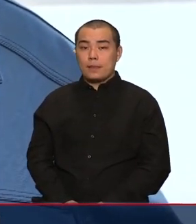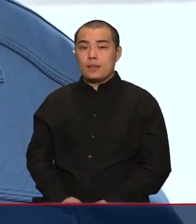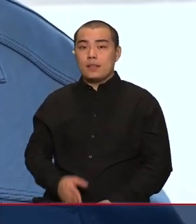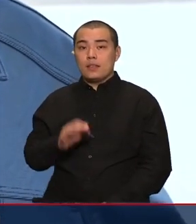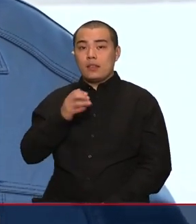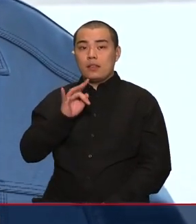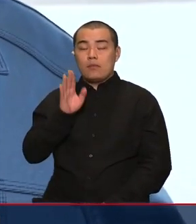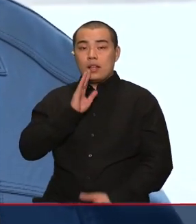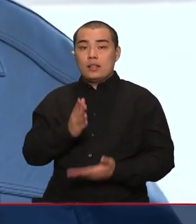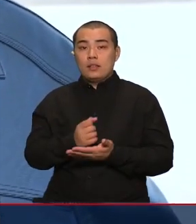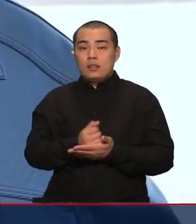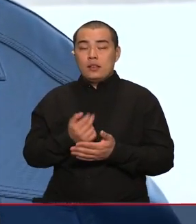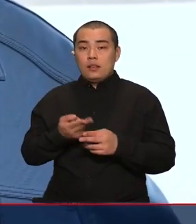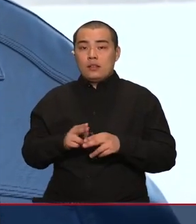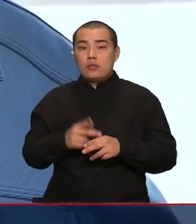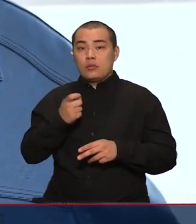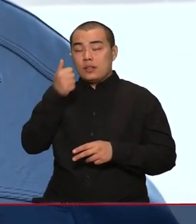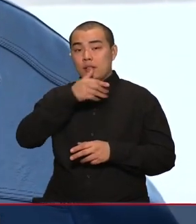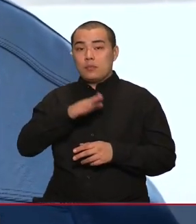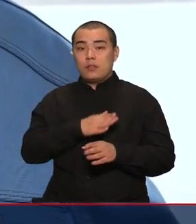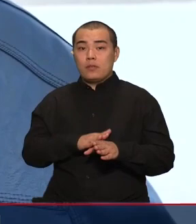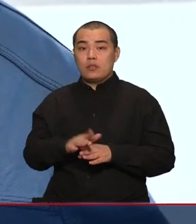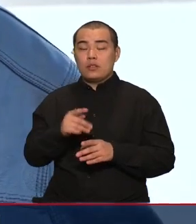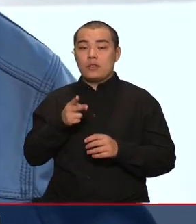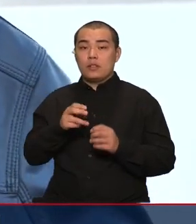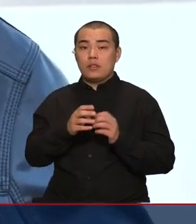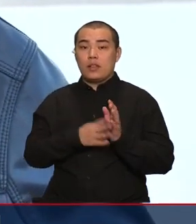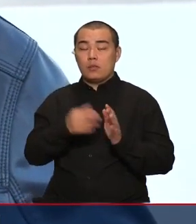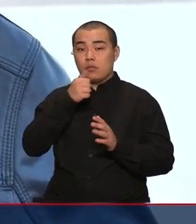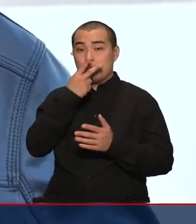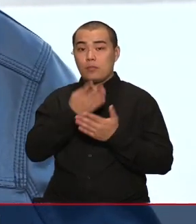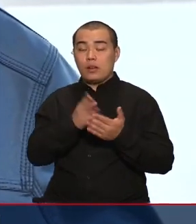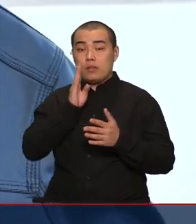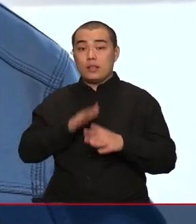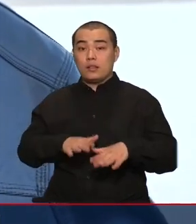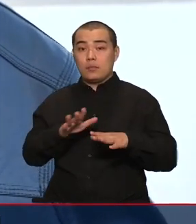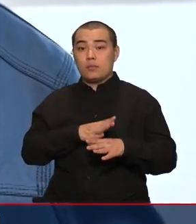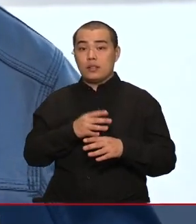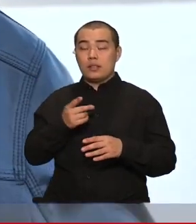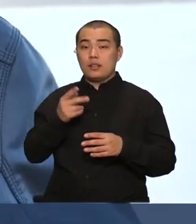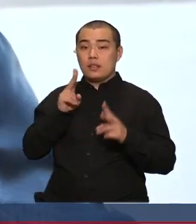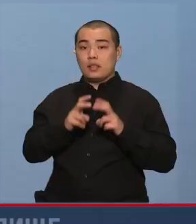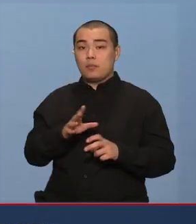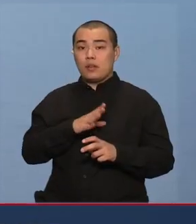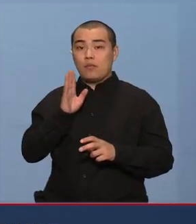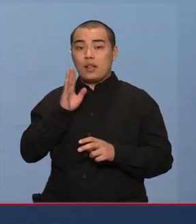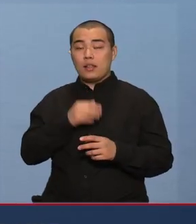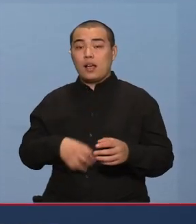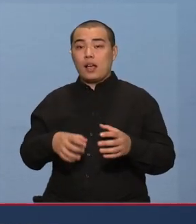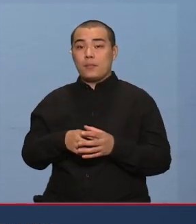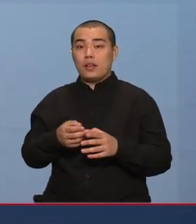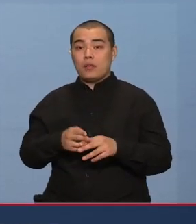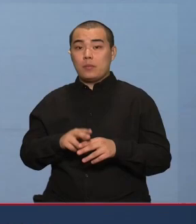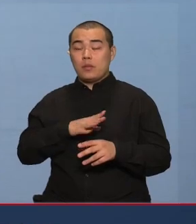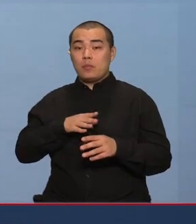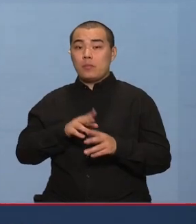Кингирское водохранилище рассчитано на 100 лет. В 2009 году Восток-подвод-центр проводили исследование. Водолазная компания проверила